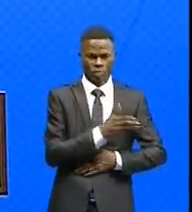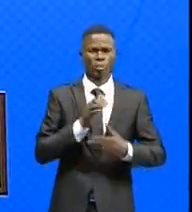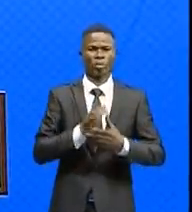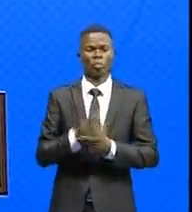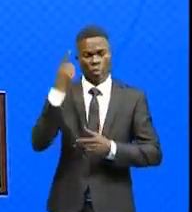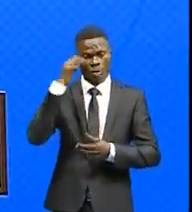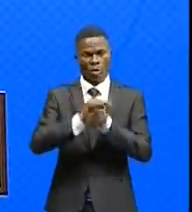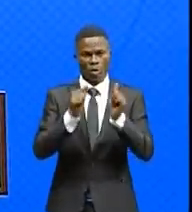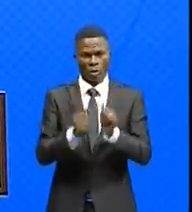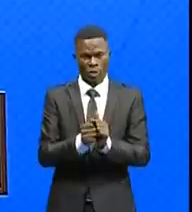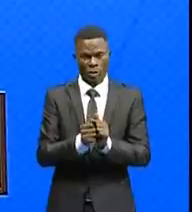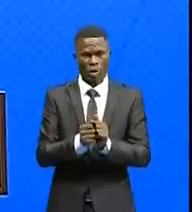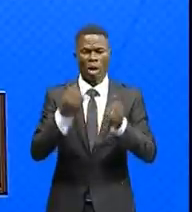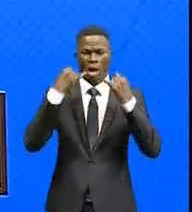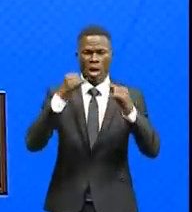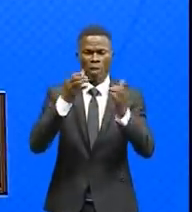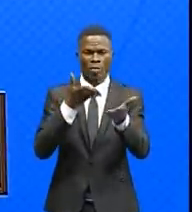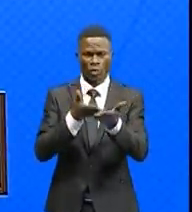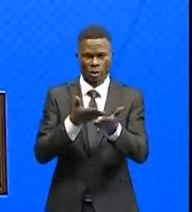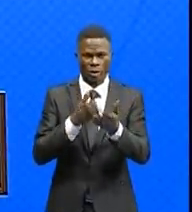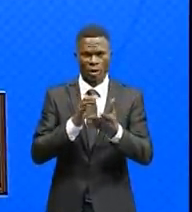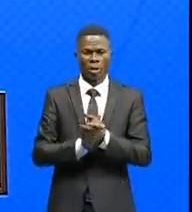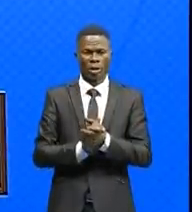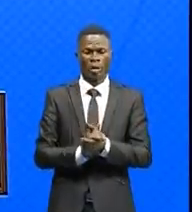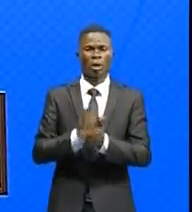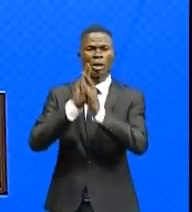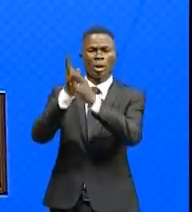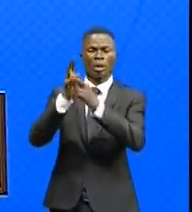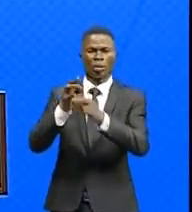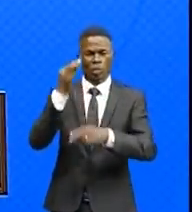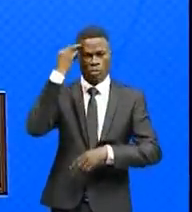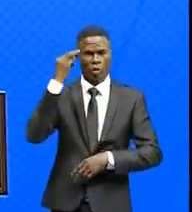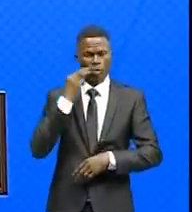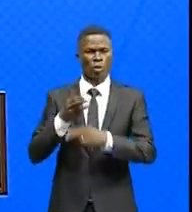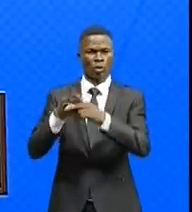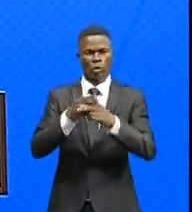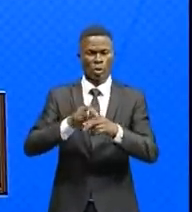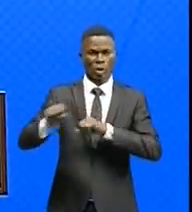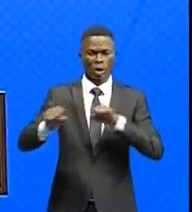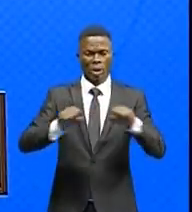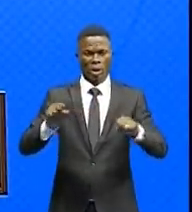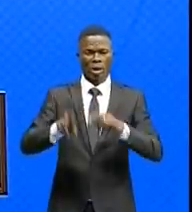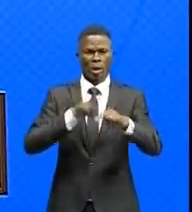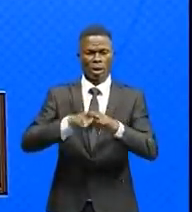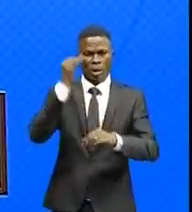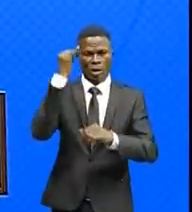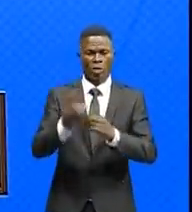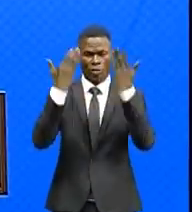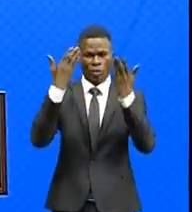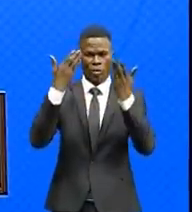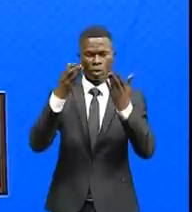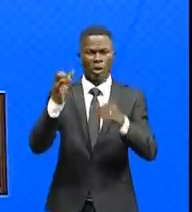Toujours sur ces chapitres de points d'information. Rapport de mission de supervision de l'examen national fin